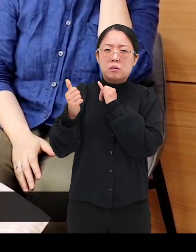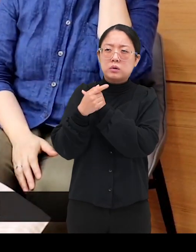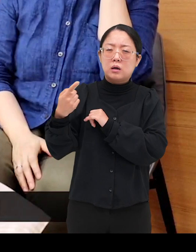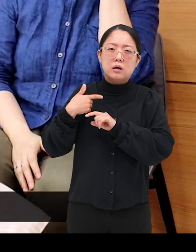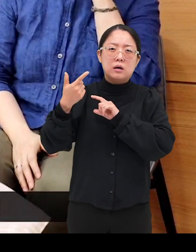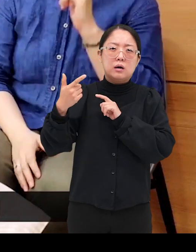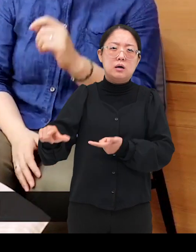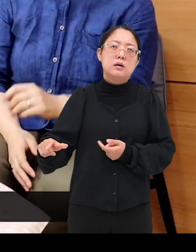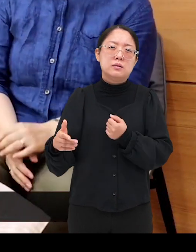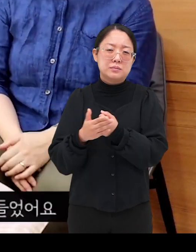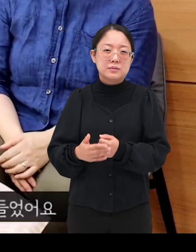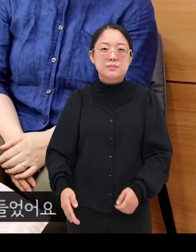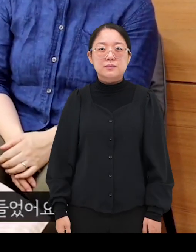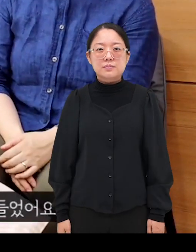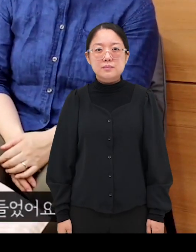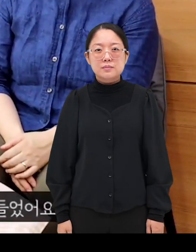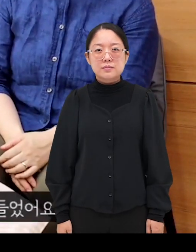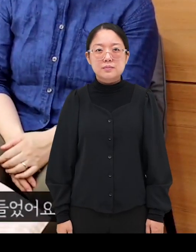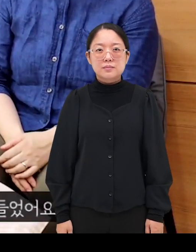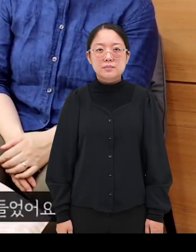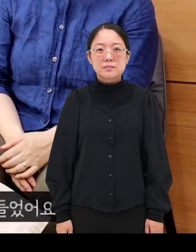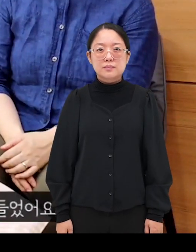좀 성향인데